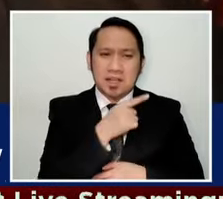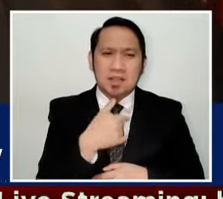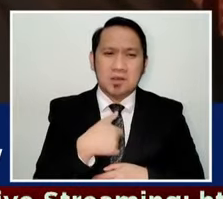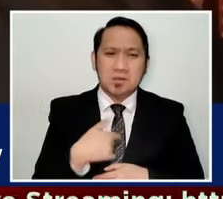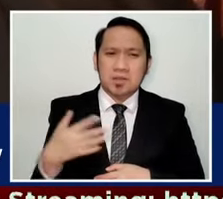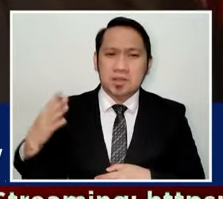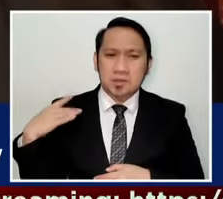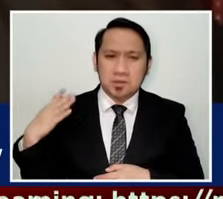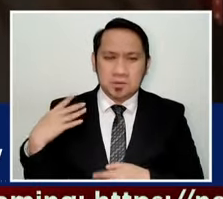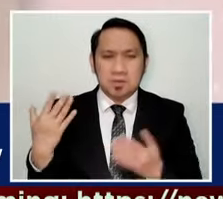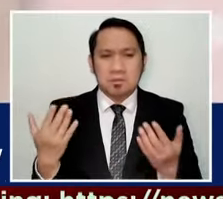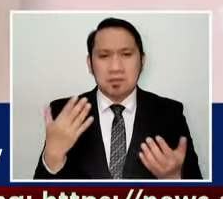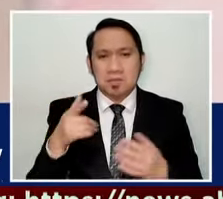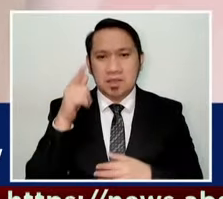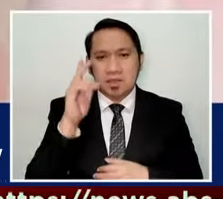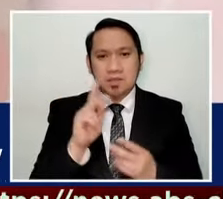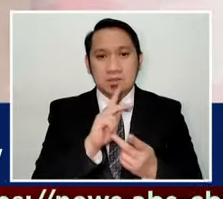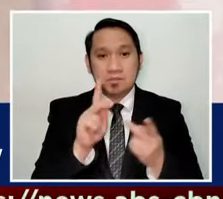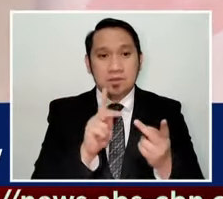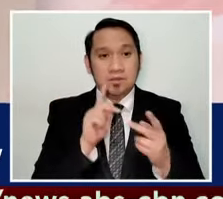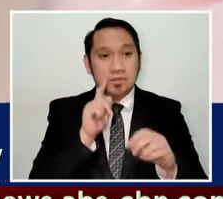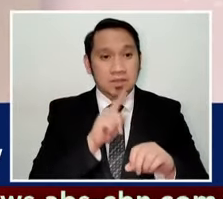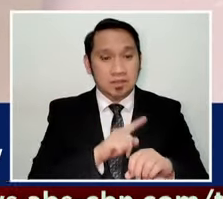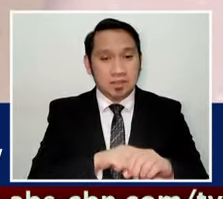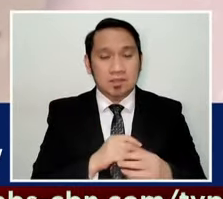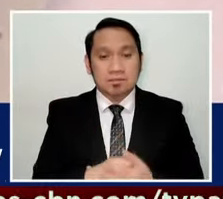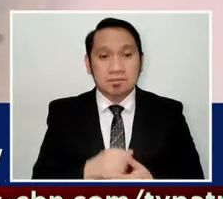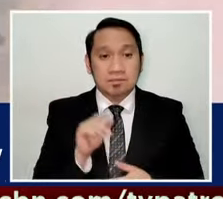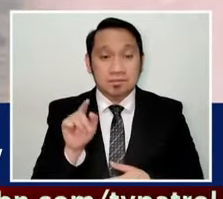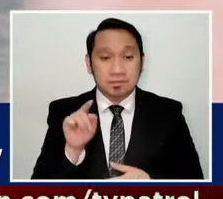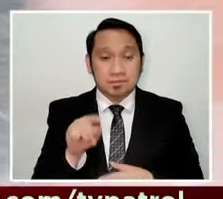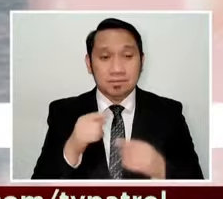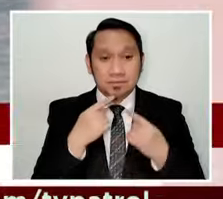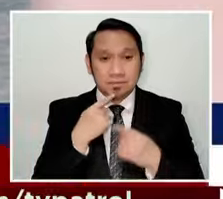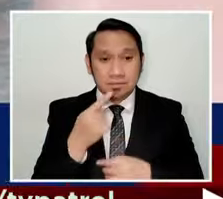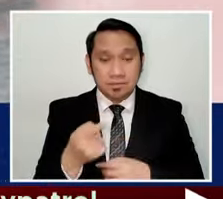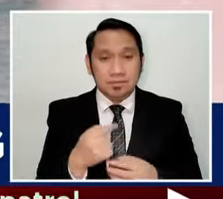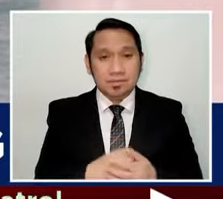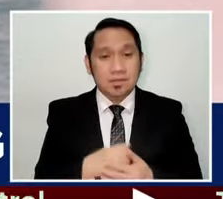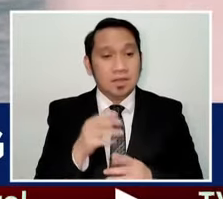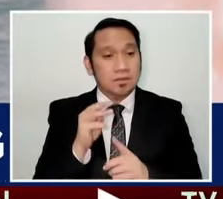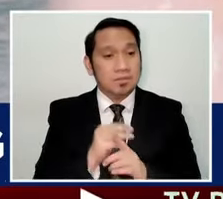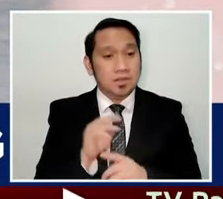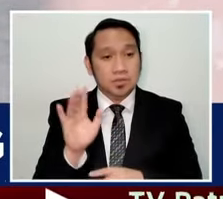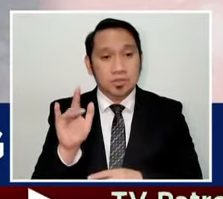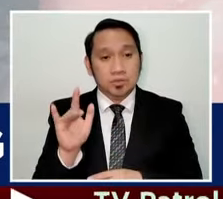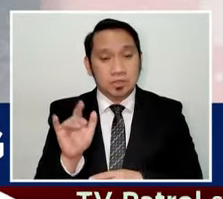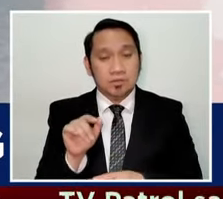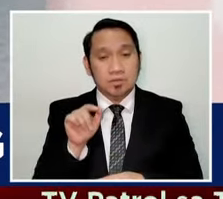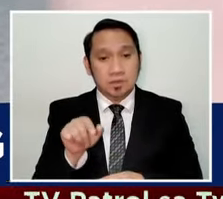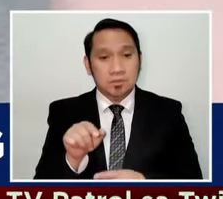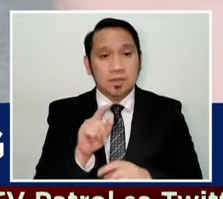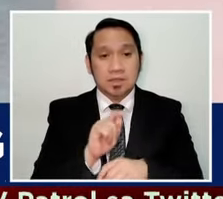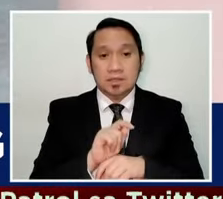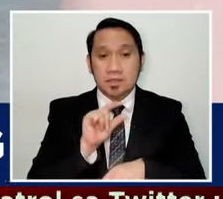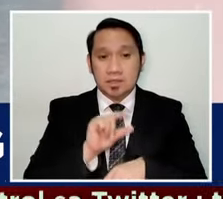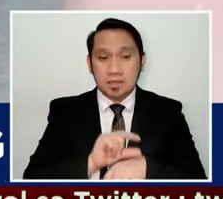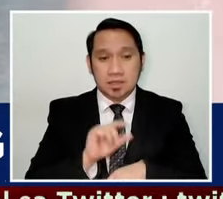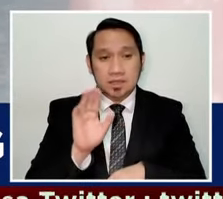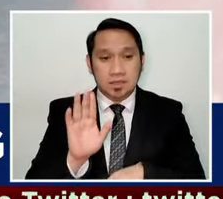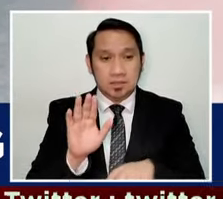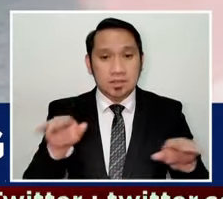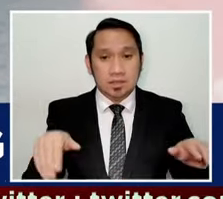nga, in God's perfect time talaga. Binunyag din ni na EJ at Jana na sa March 25 na sa Taguig ang kanilang